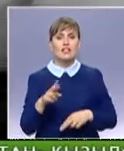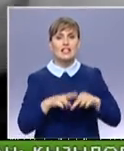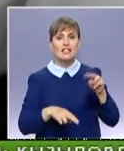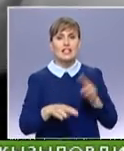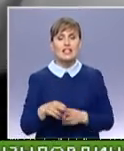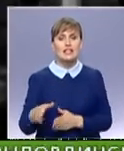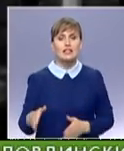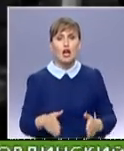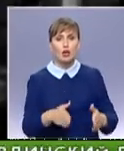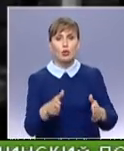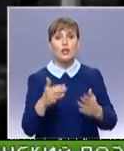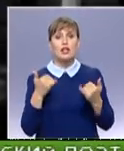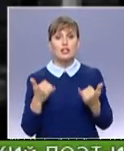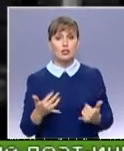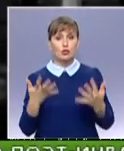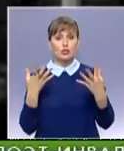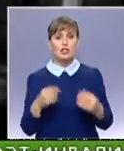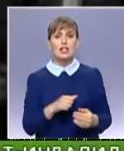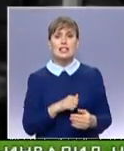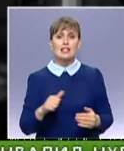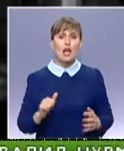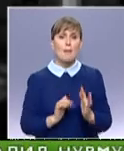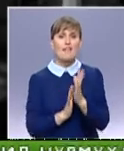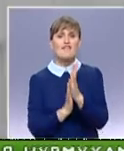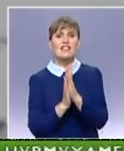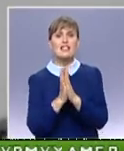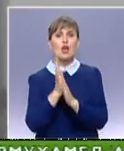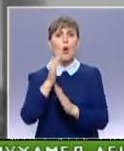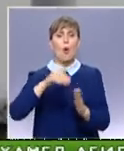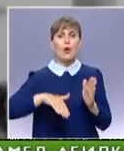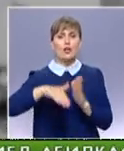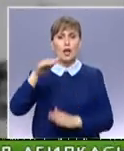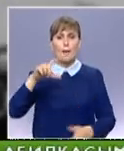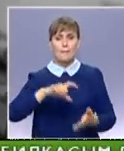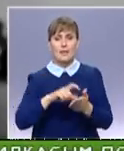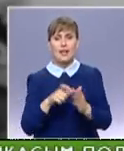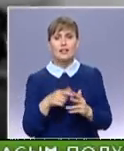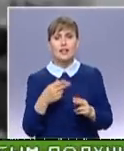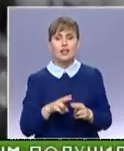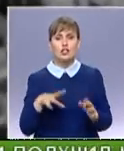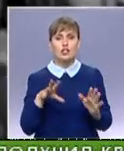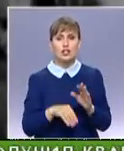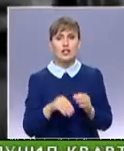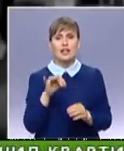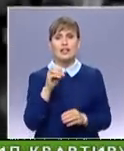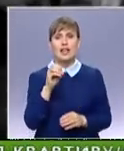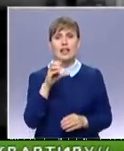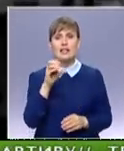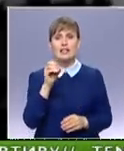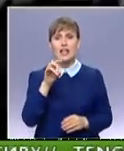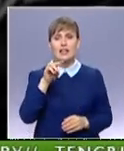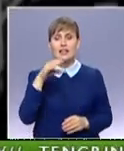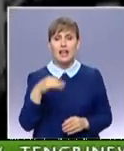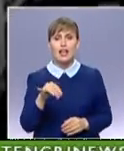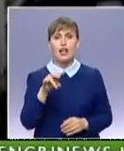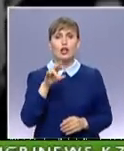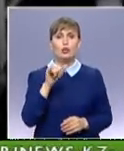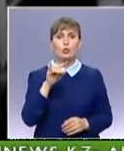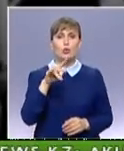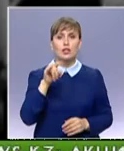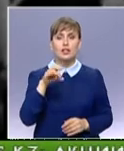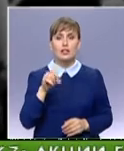строительной дороги. А на сегодняшний день самыми высотными строительными объектами считаются Исентай Тауэрс, Нурлытау и